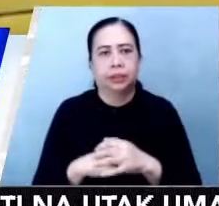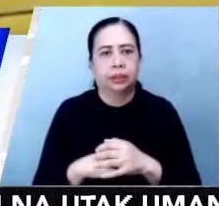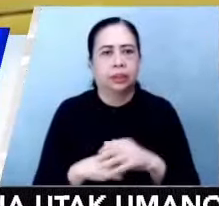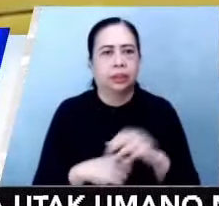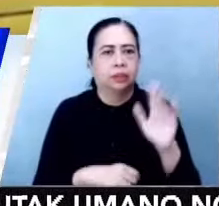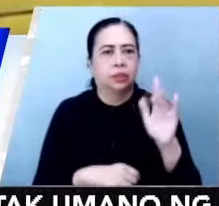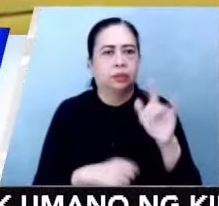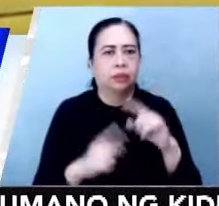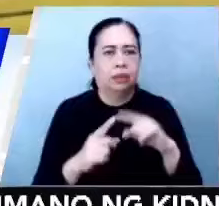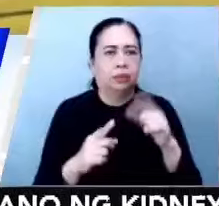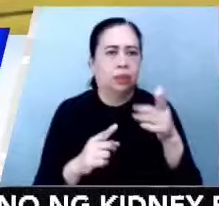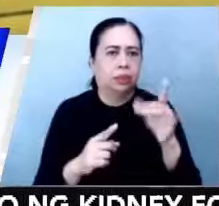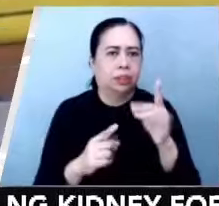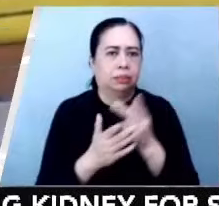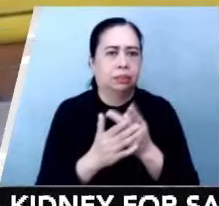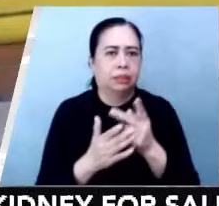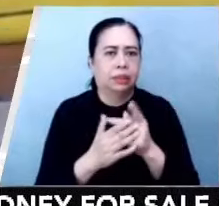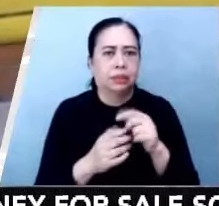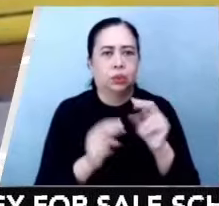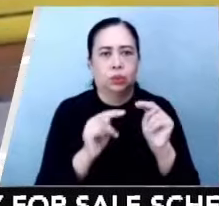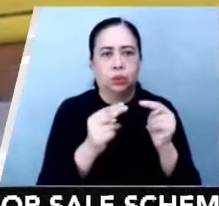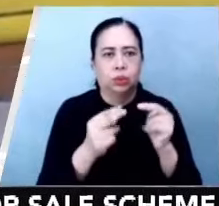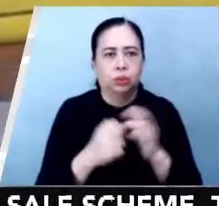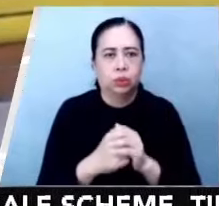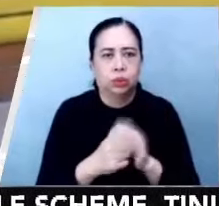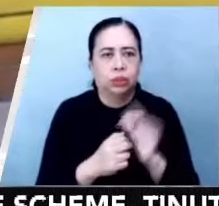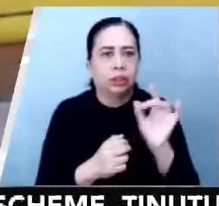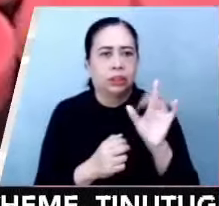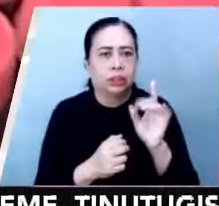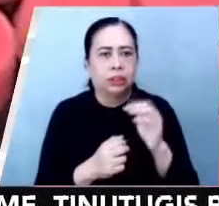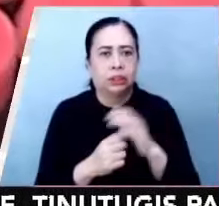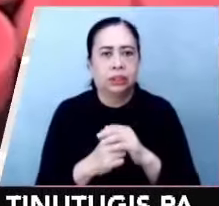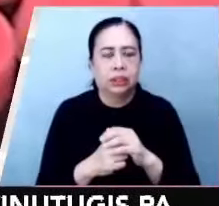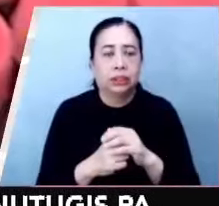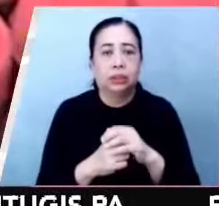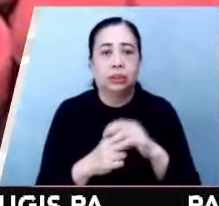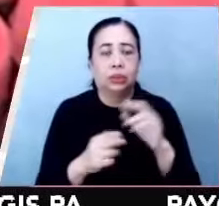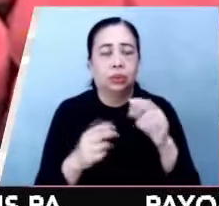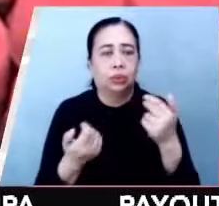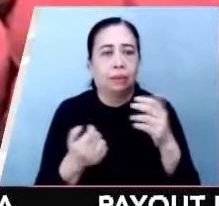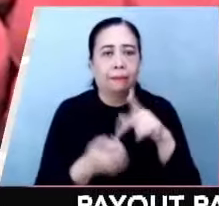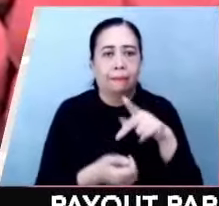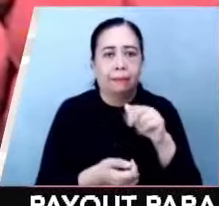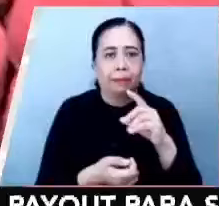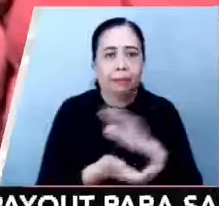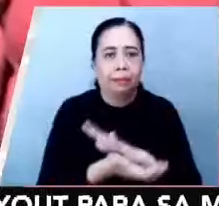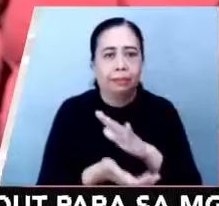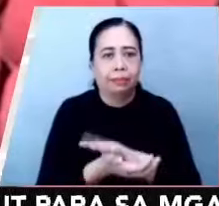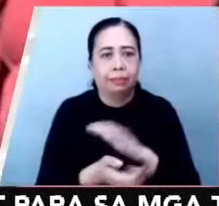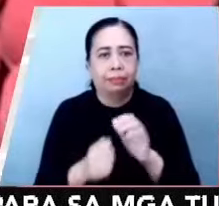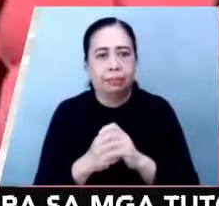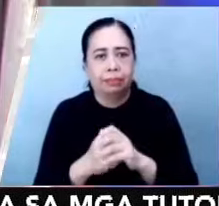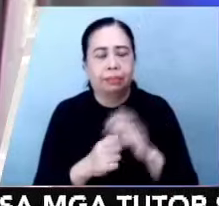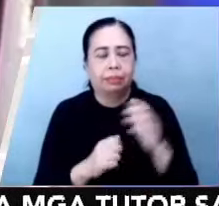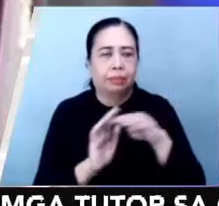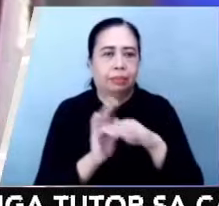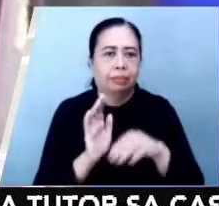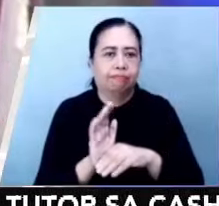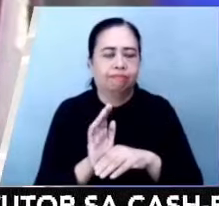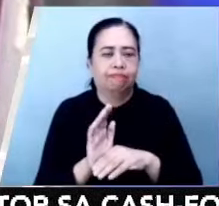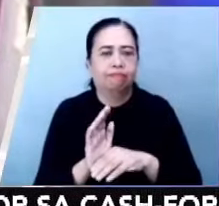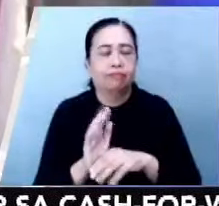28 pesos ang notebook, 18 to 40 pesos ang notepad, 8 to 10 pesos ang lapis, depende sa klase,